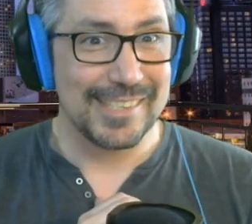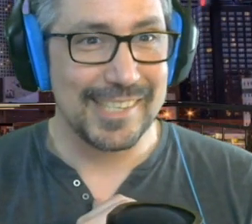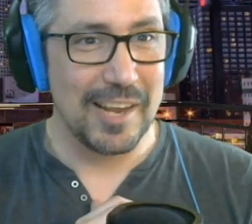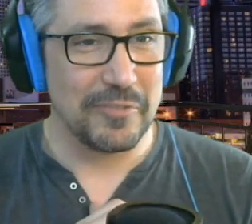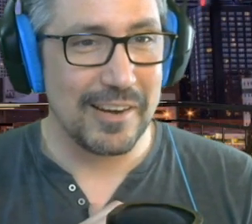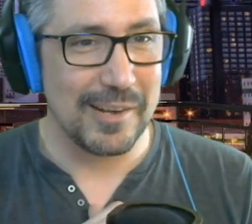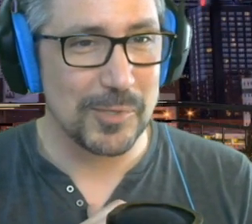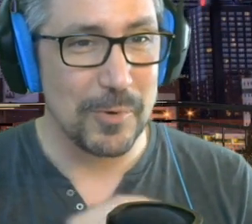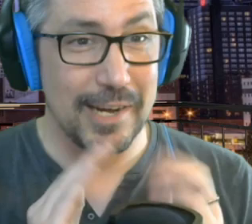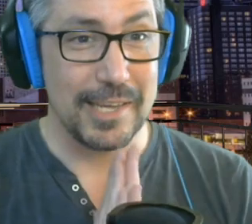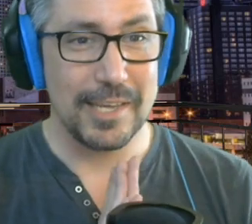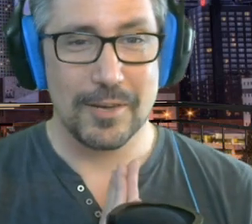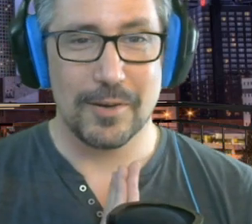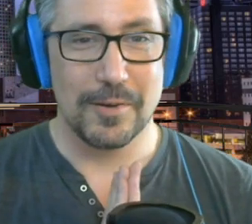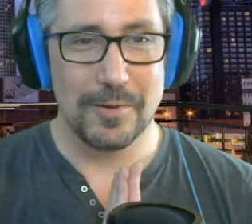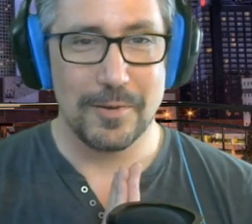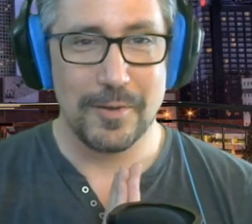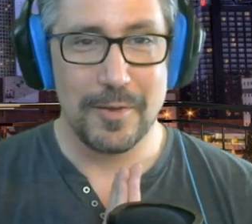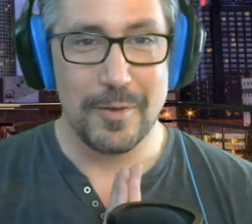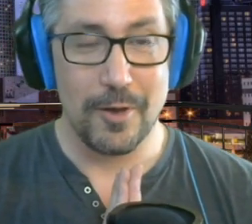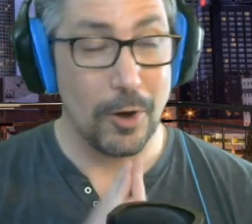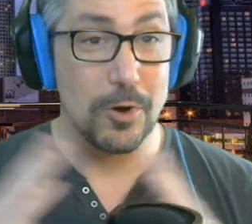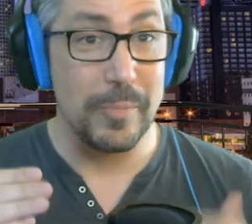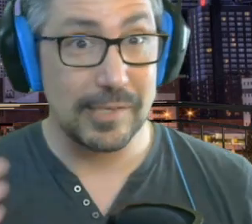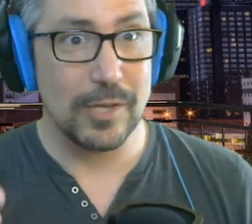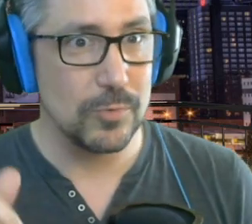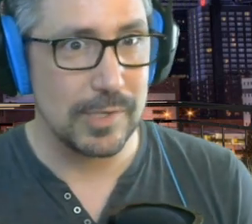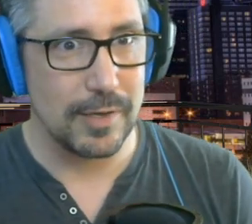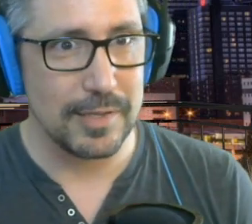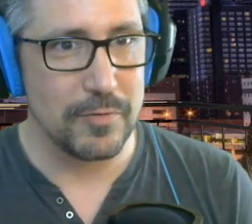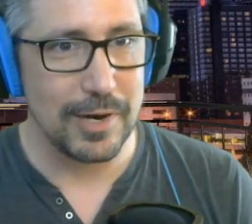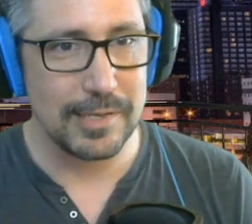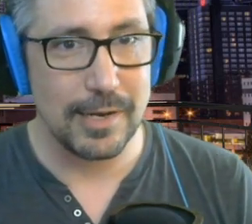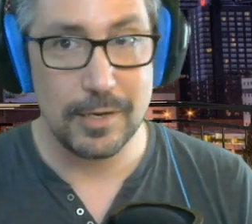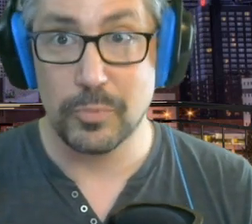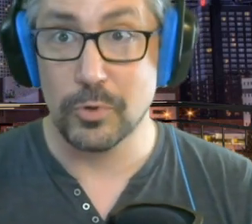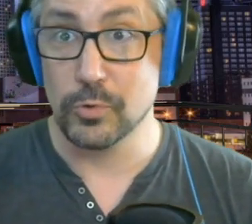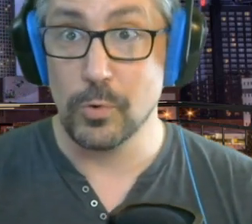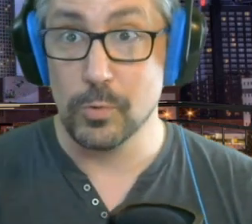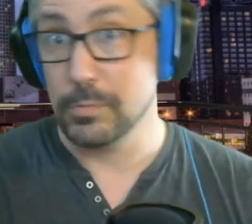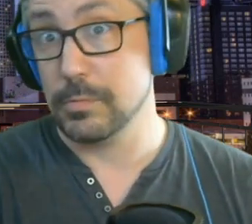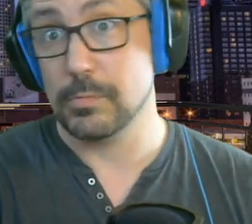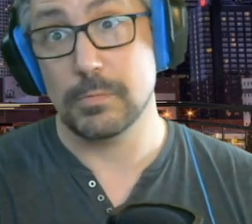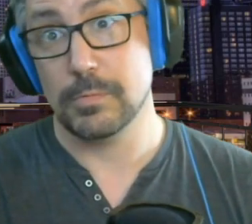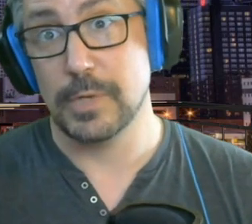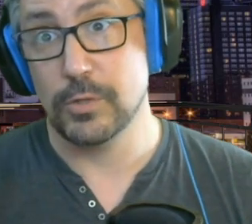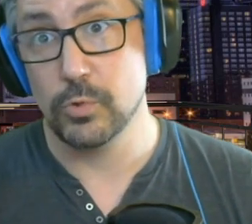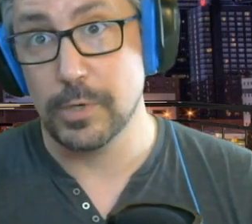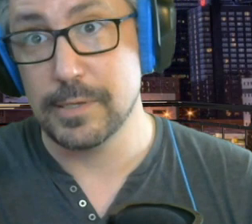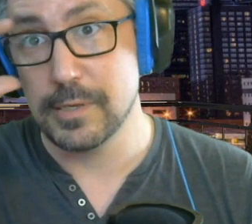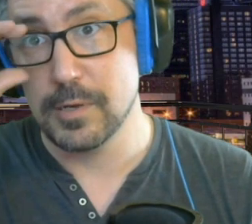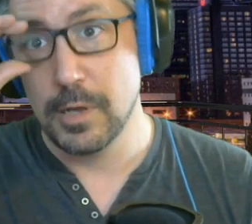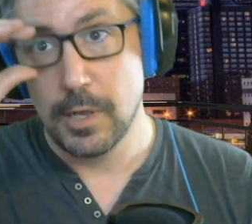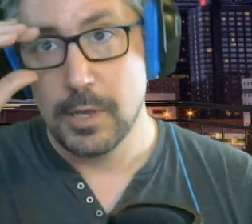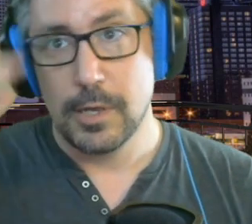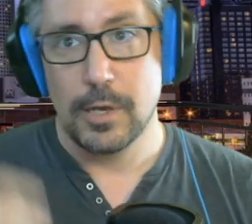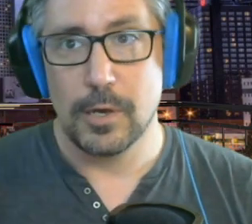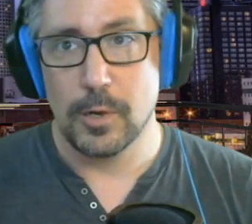Voilà, c'est la fin de la soirée. Encore merci à tous d'avoir été là pendant tout le long. On a toujours